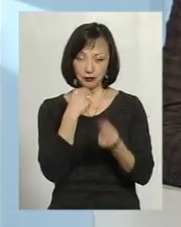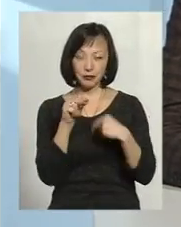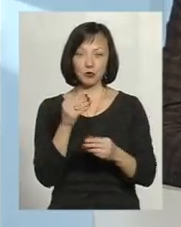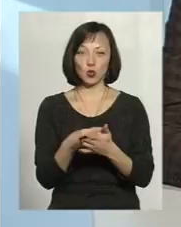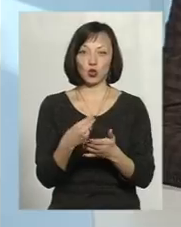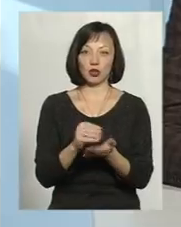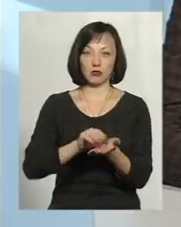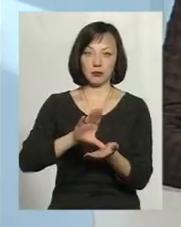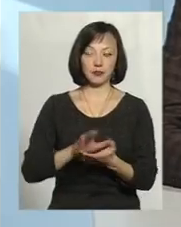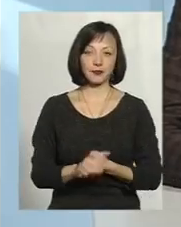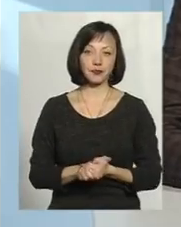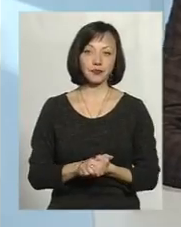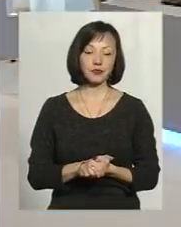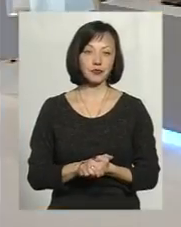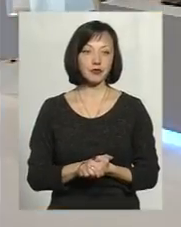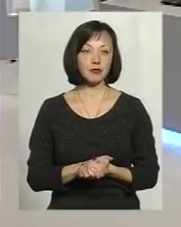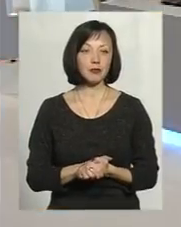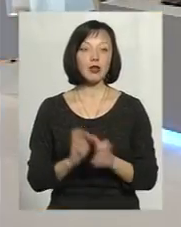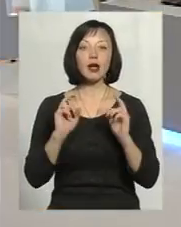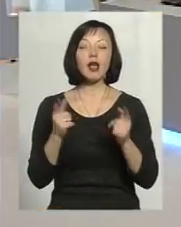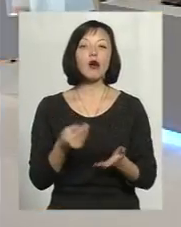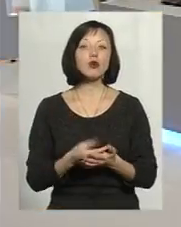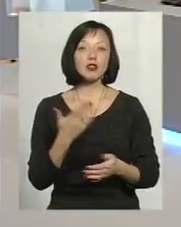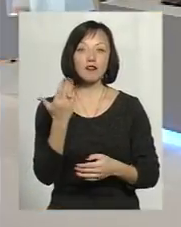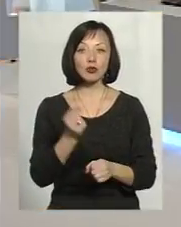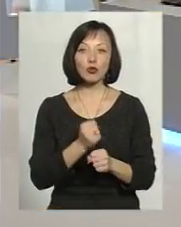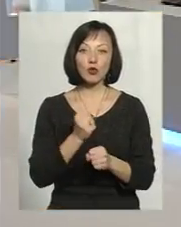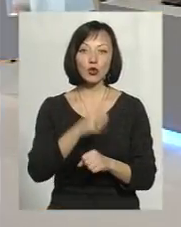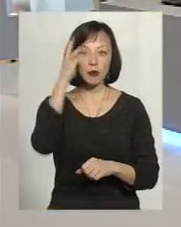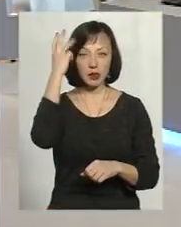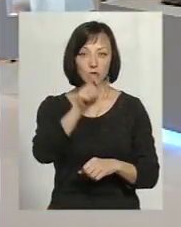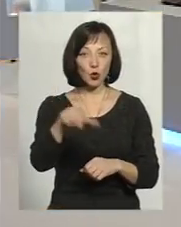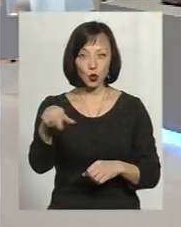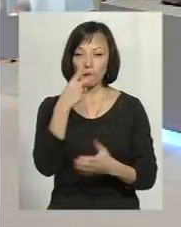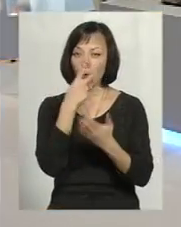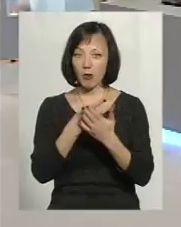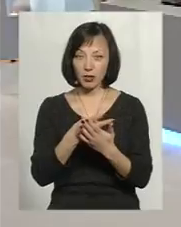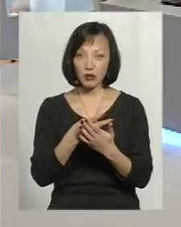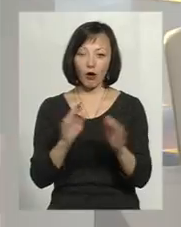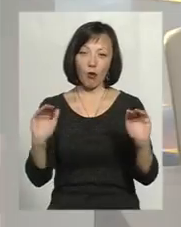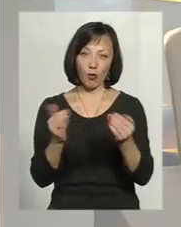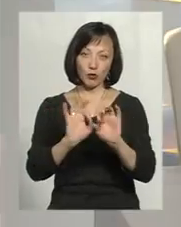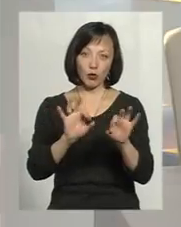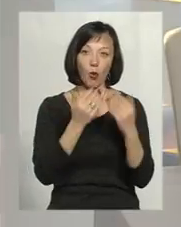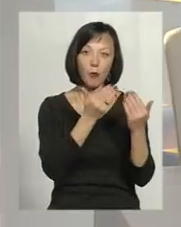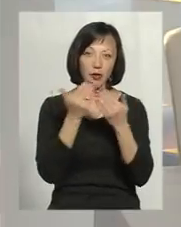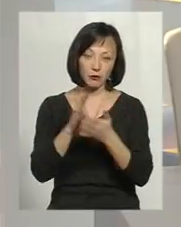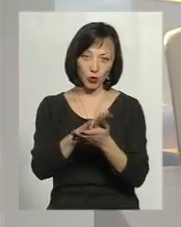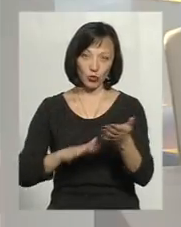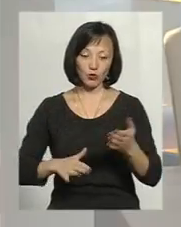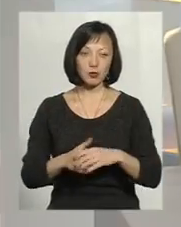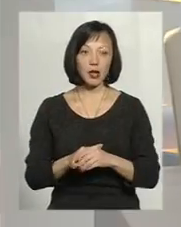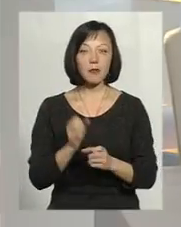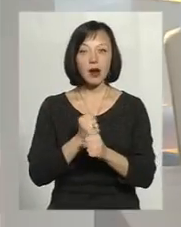бюджет. Власне, як оцінюють вашу роботу мешканці Хмельницького, побачимо в короткому опитуванні, далі продовжимо.